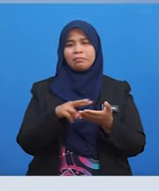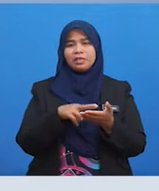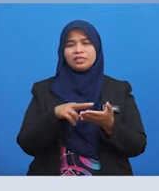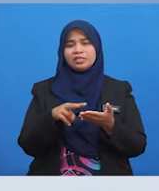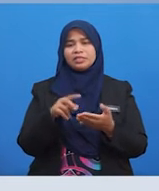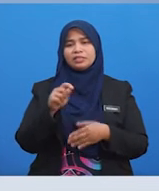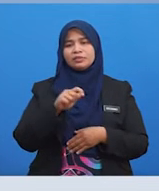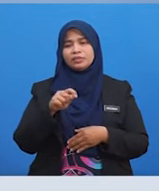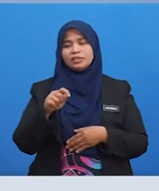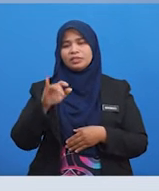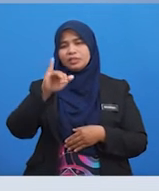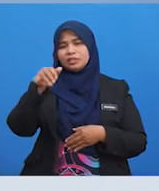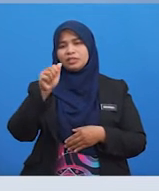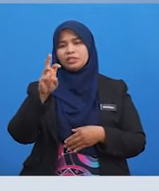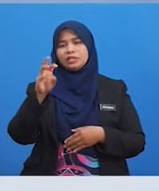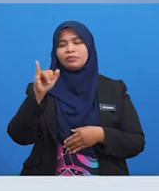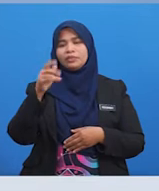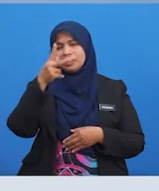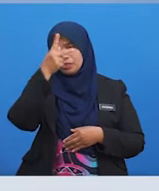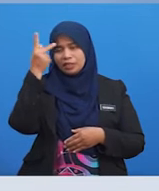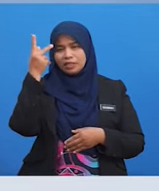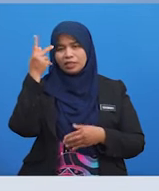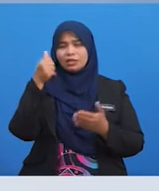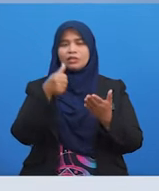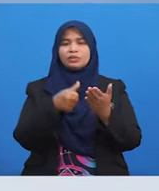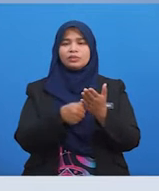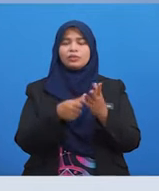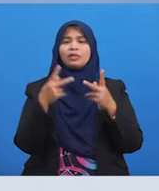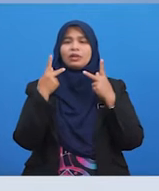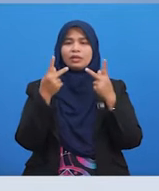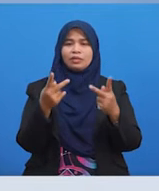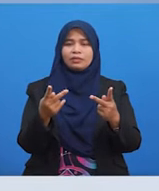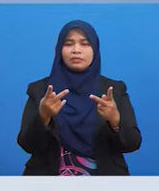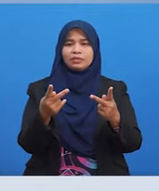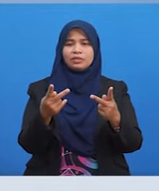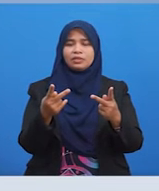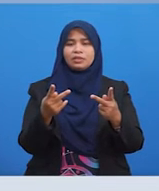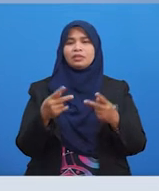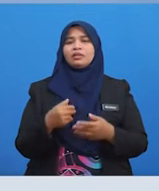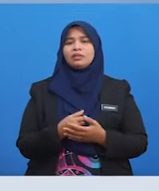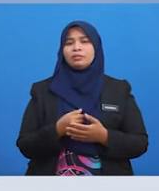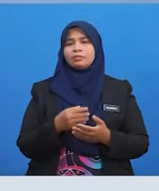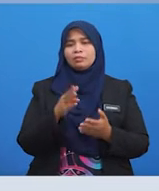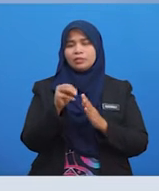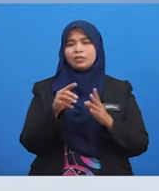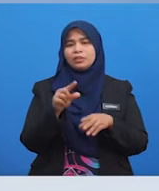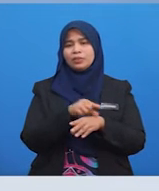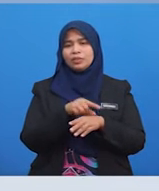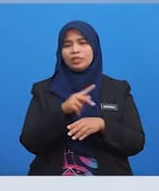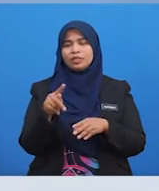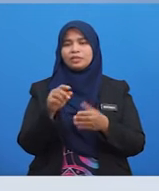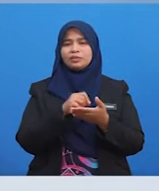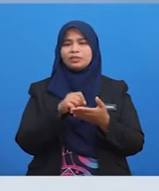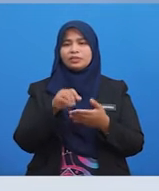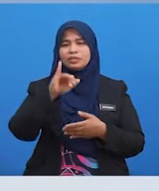membaca tulisan Jawi kerana surat khabar yang diterbitkan